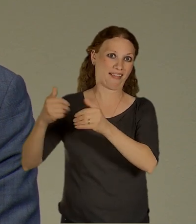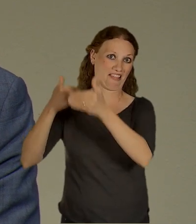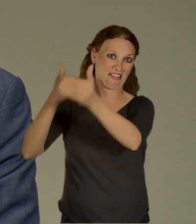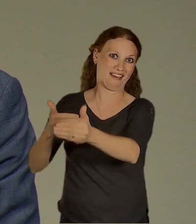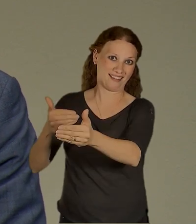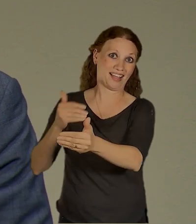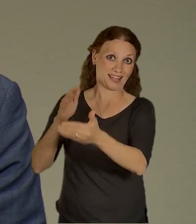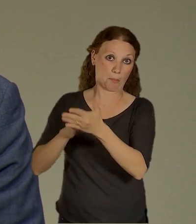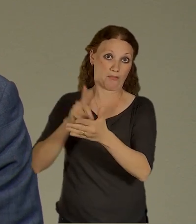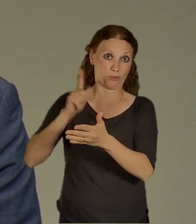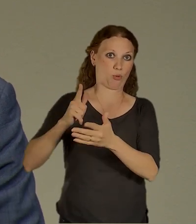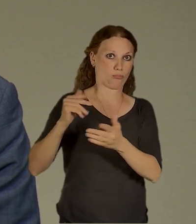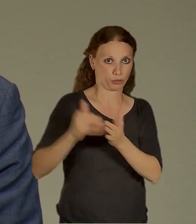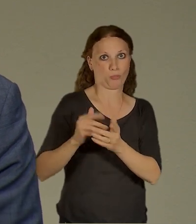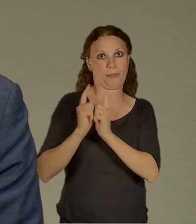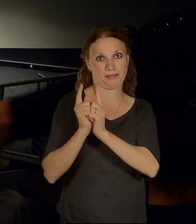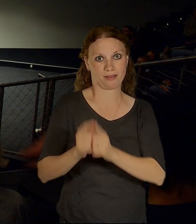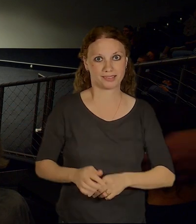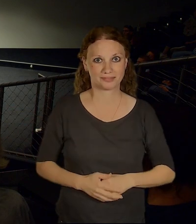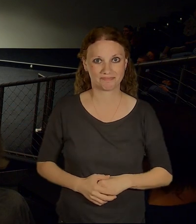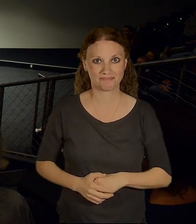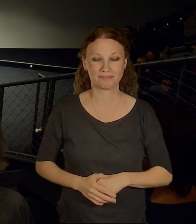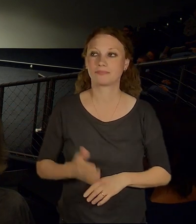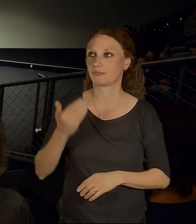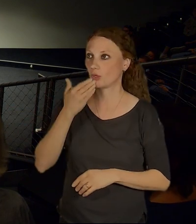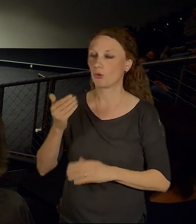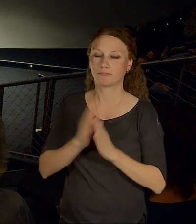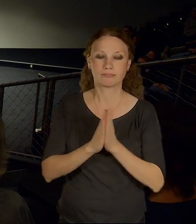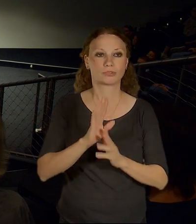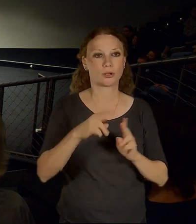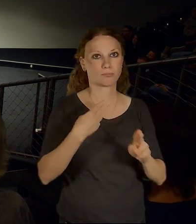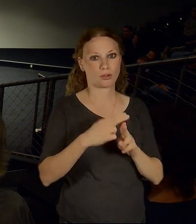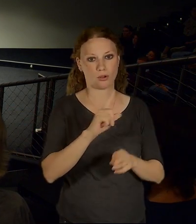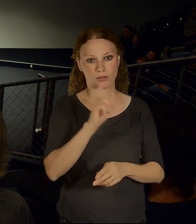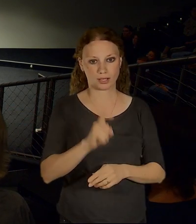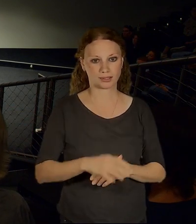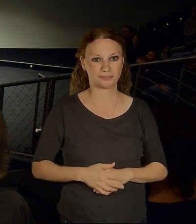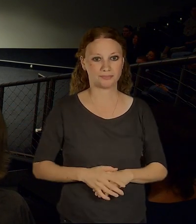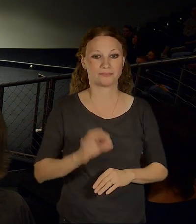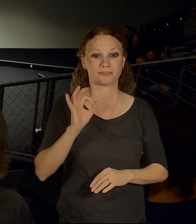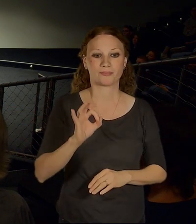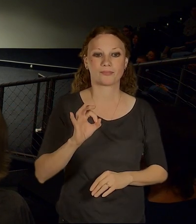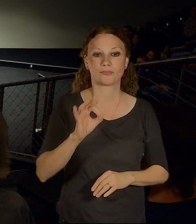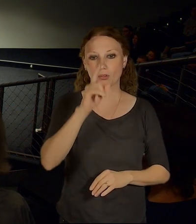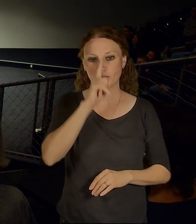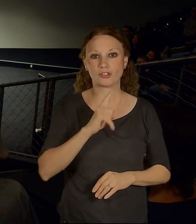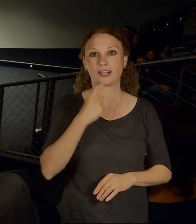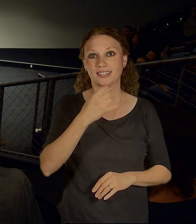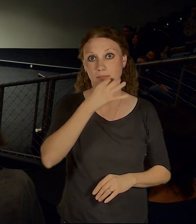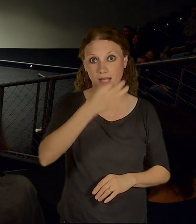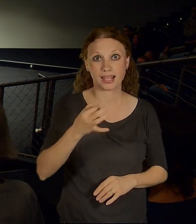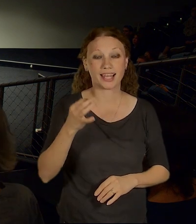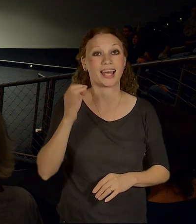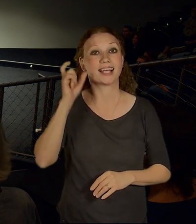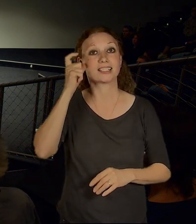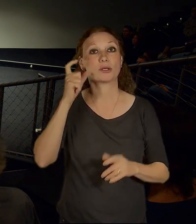rozměr. Děkuju, tak poprosím poslední dotaz. Dobrý večer, já bych se chtěla zeptat. Smíchovský terminál bude velmi kompaktní,